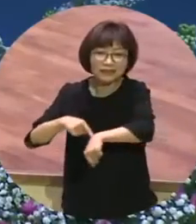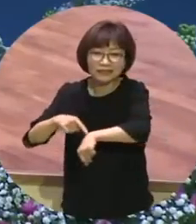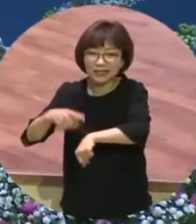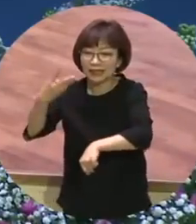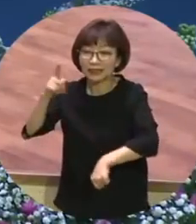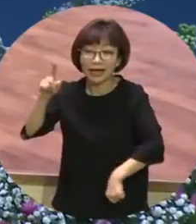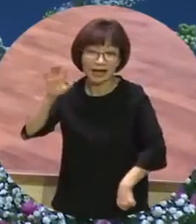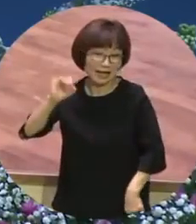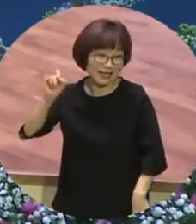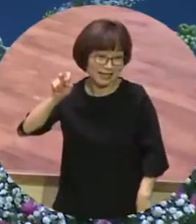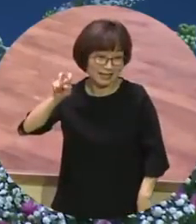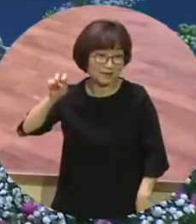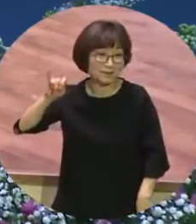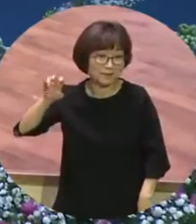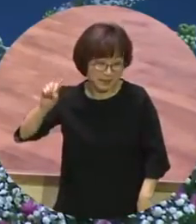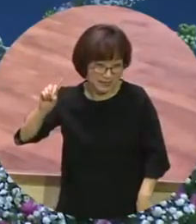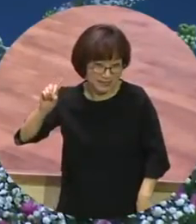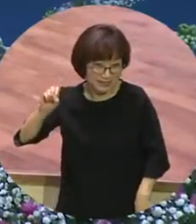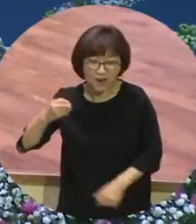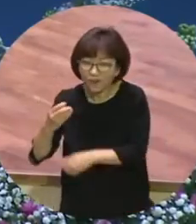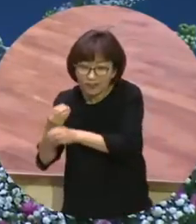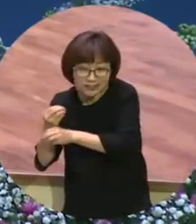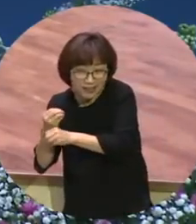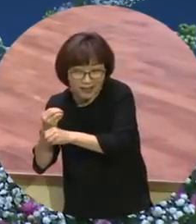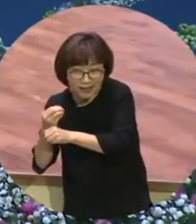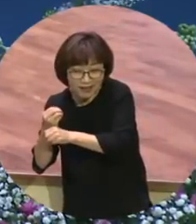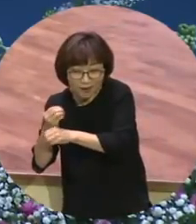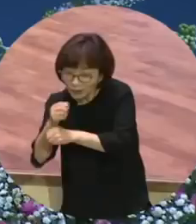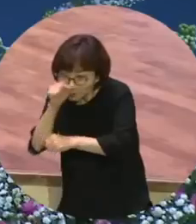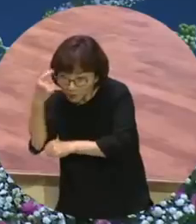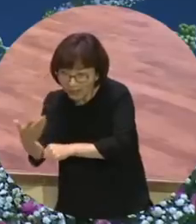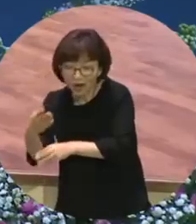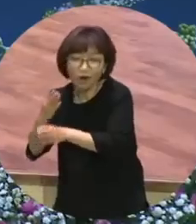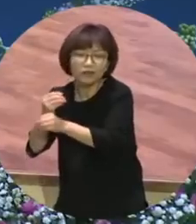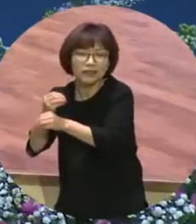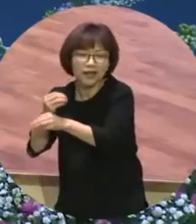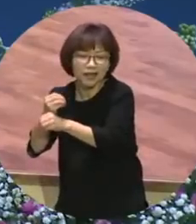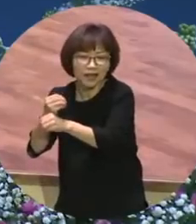해도 언제 하느냐에 따라 결과가 달라집니다.